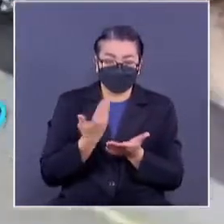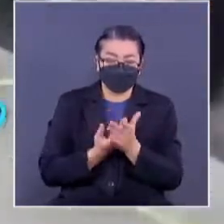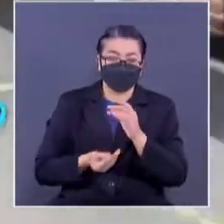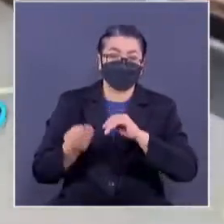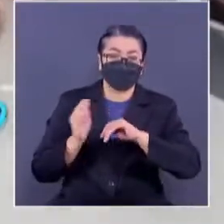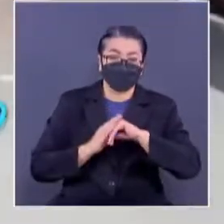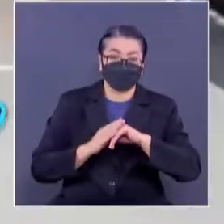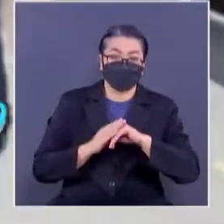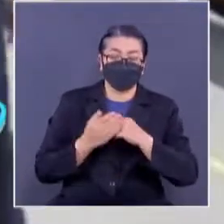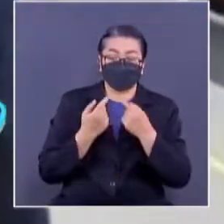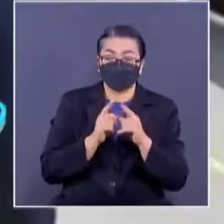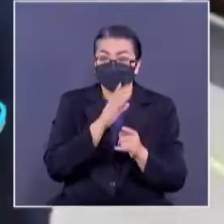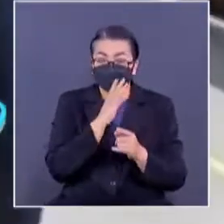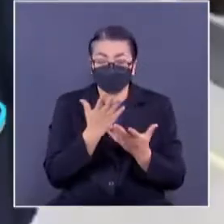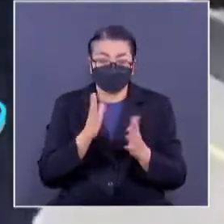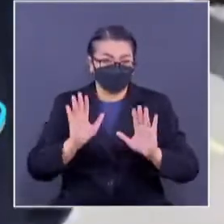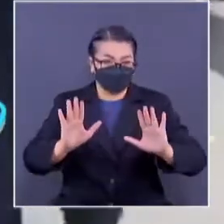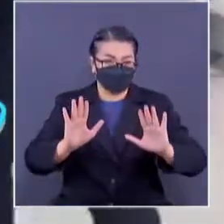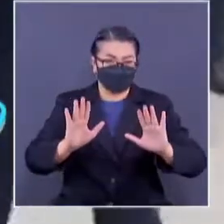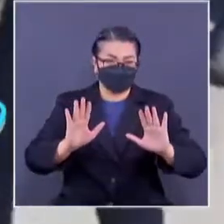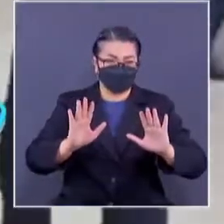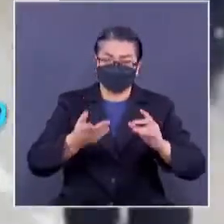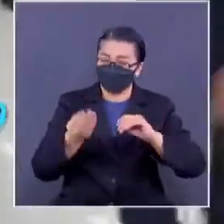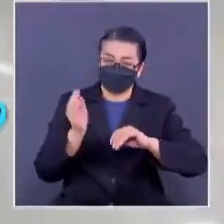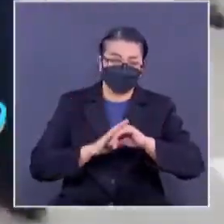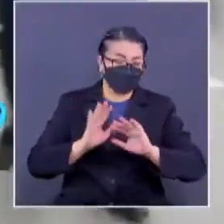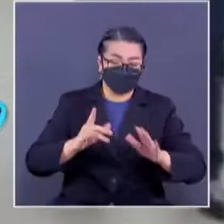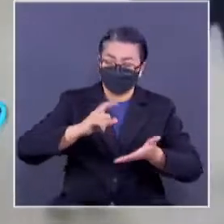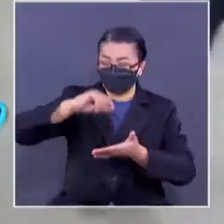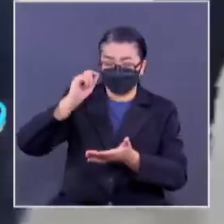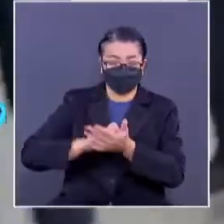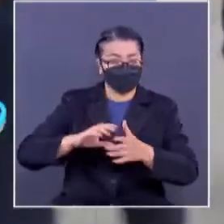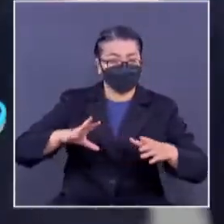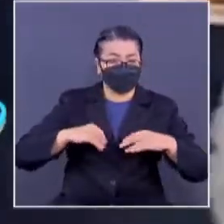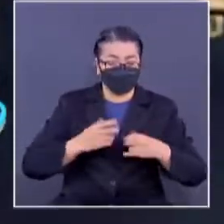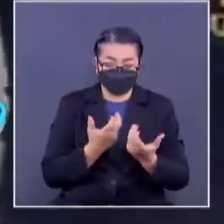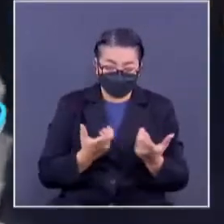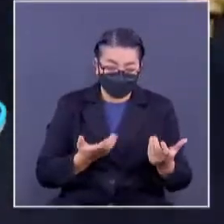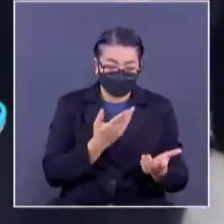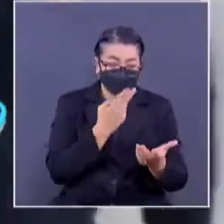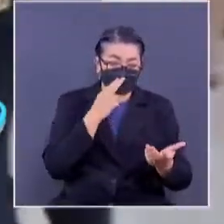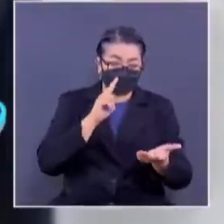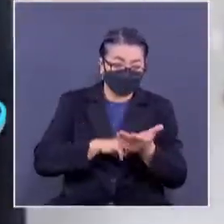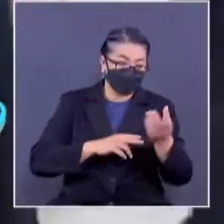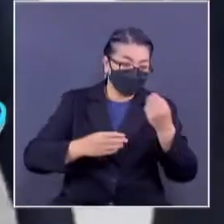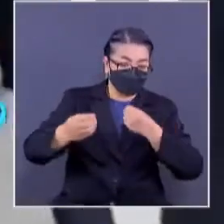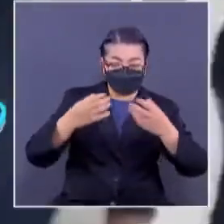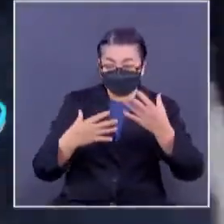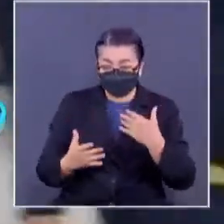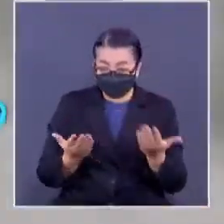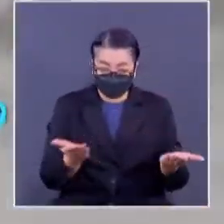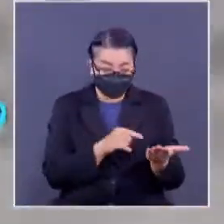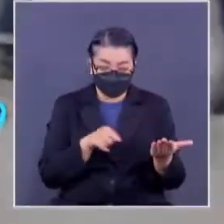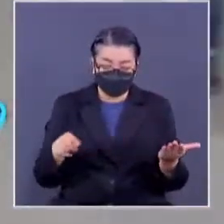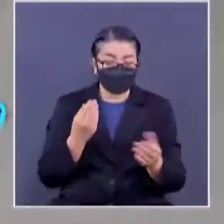คาแต่ท่านนะย้ำเลยบอกว่ายังไม่มีการอนุมัติให้สินค้าไหนที่ส่งหนังสือมาเนี่ยปรับขึ้นราคา